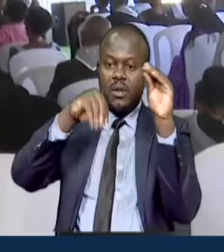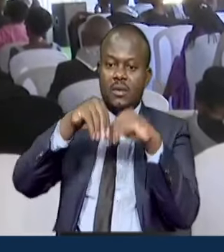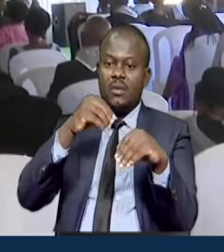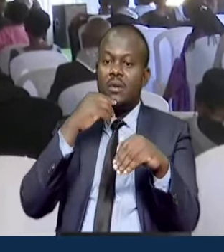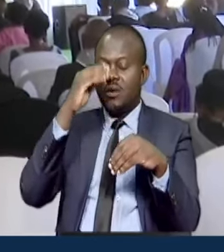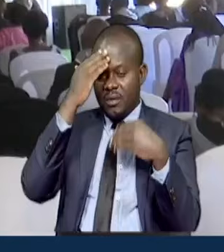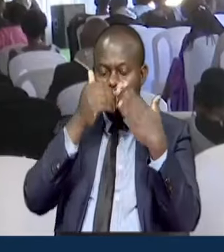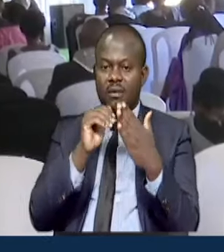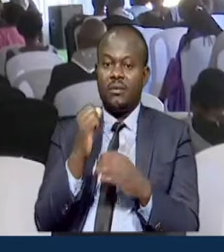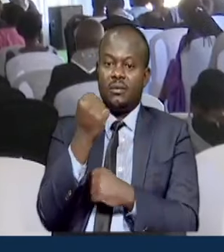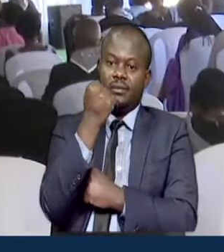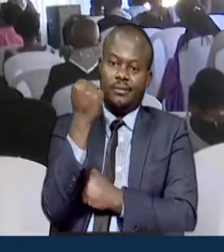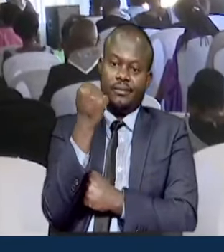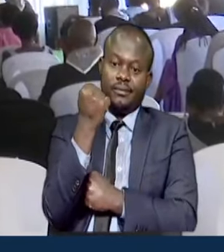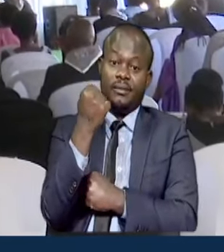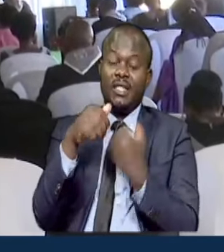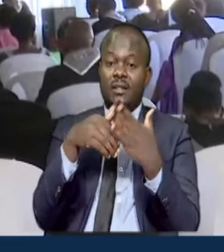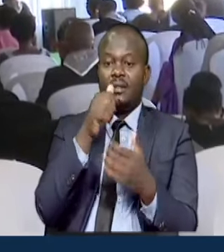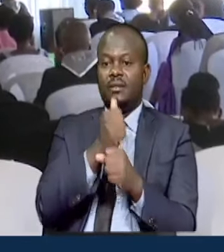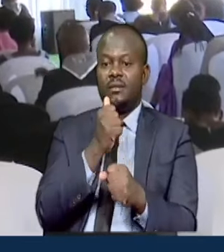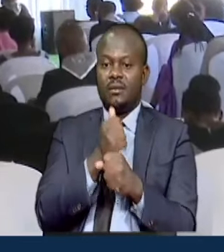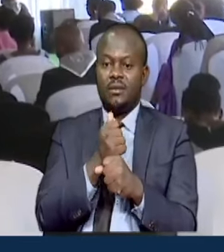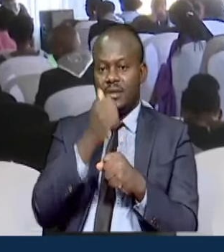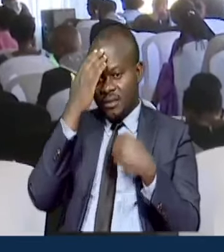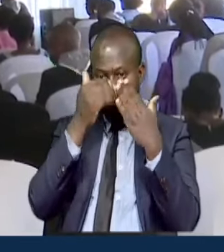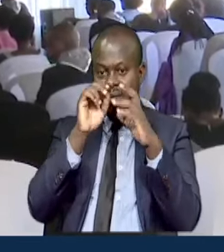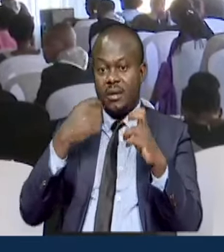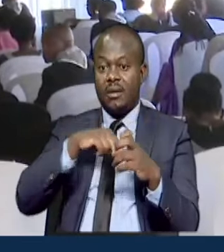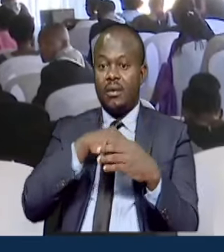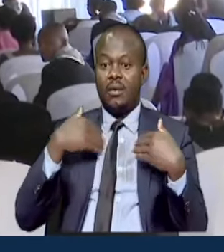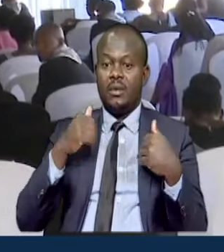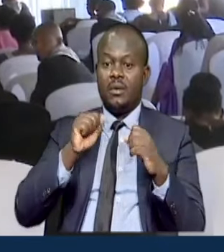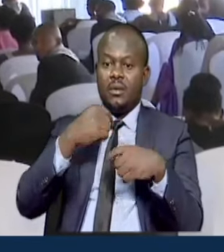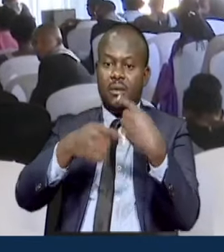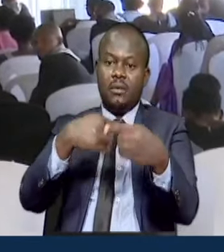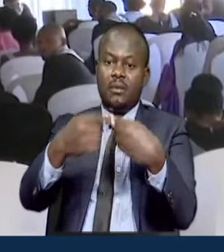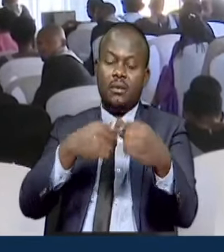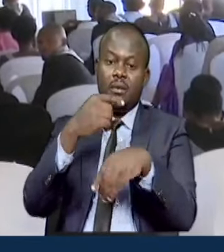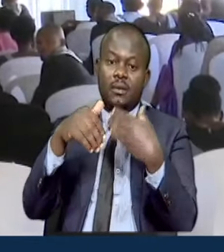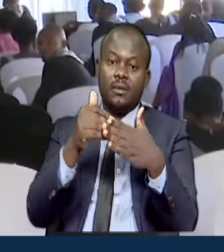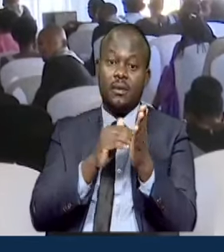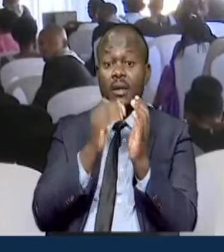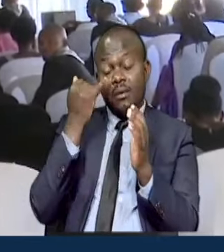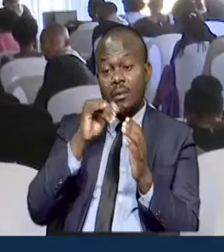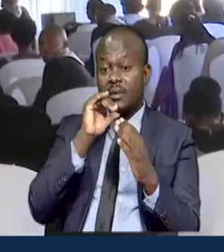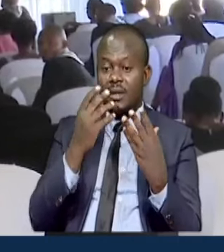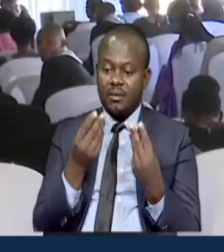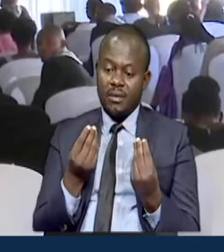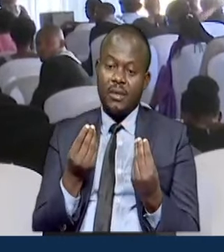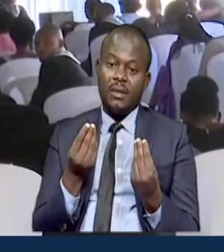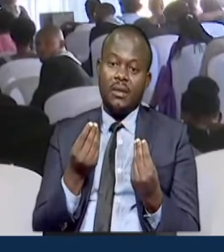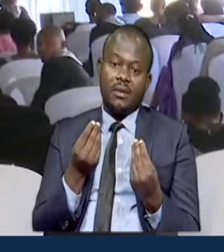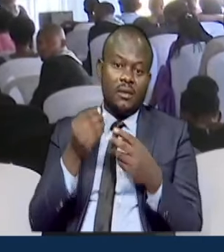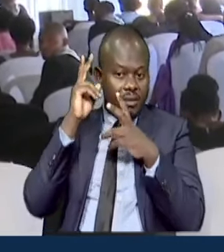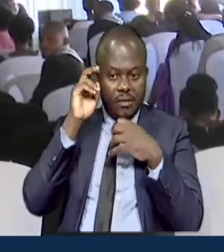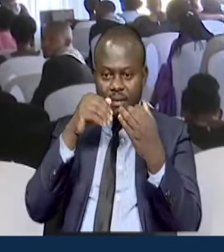ngo reka dushikame dukore kuko ubuzima bushobora gukomeza. Nubwo byari bitoroshye kugira ngo ubuzima bukomeze, twumvaga twariyanze, nta nubwo